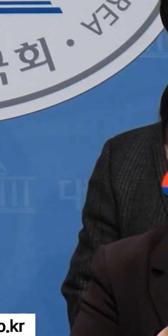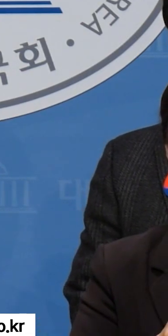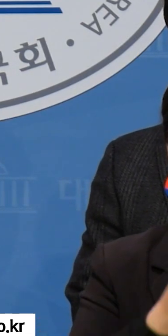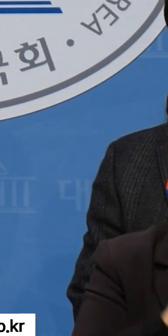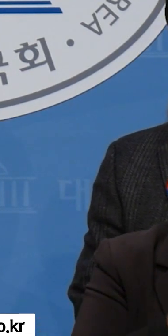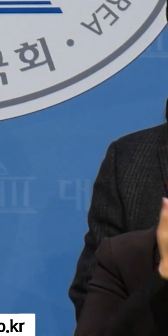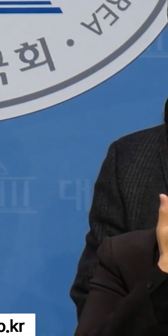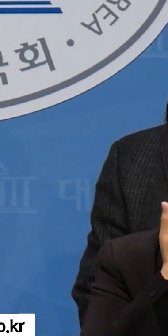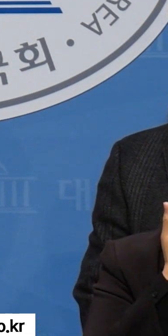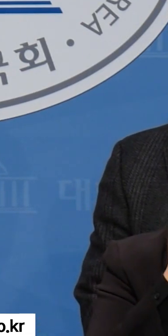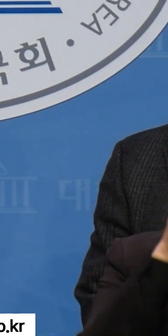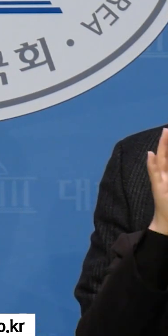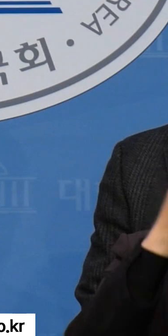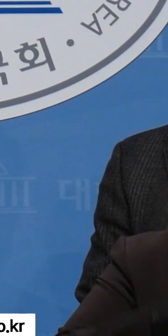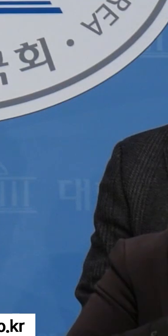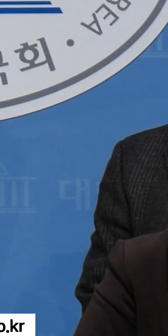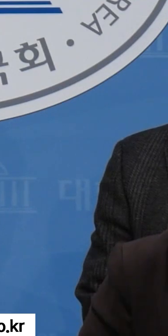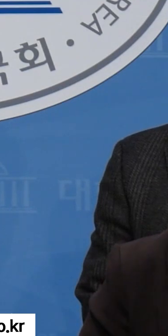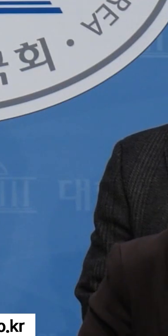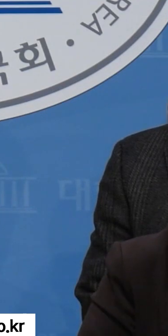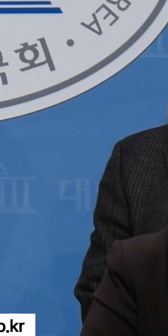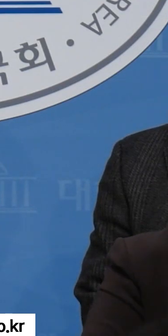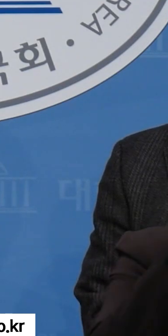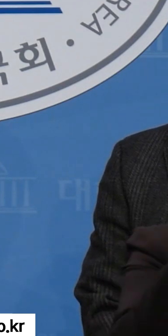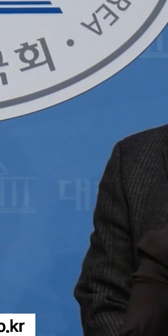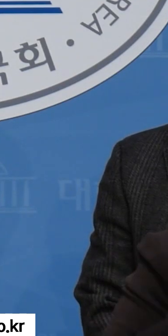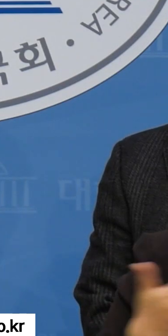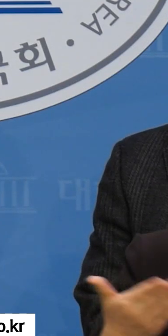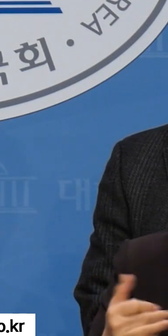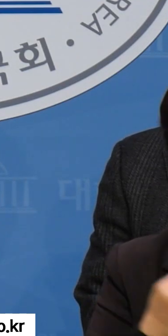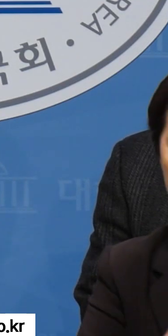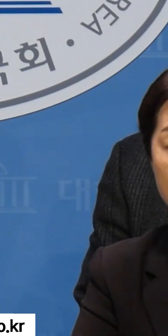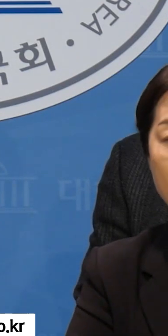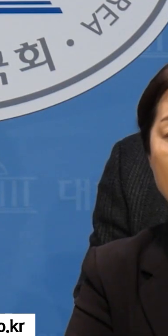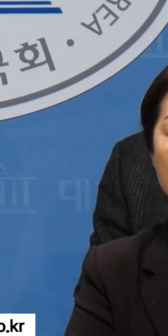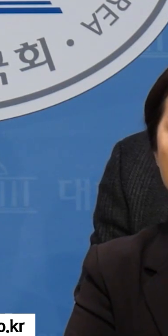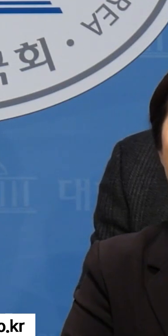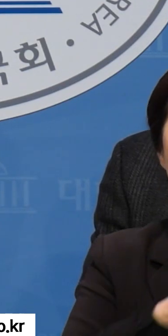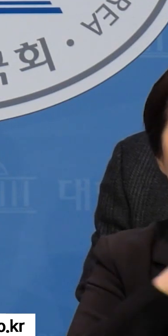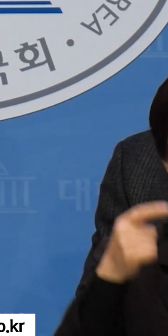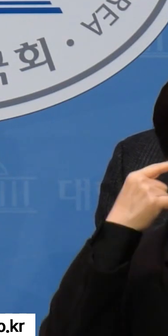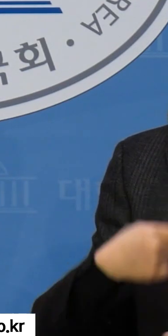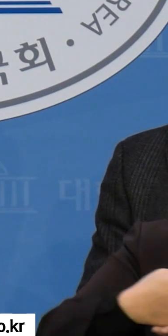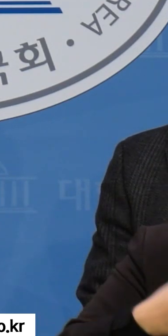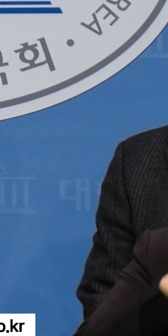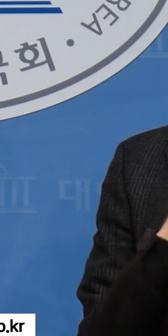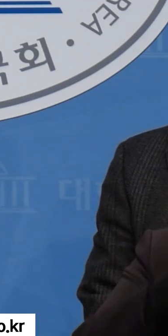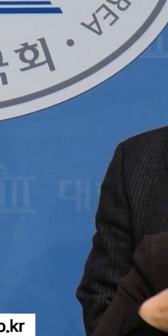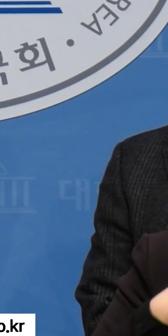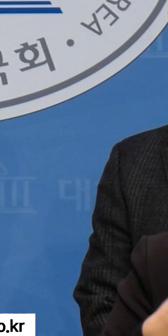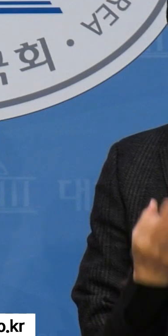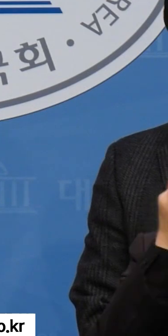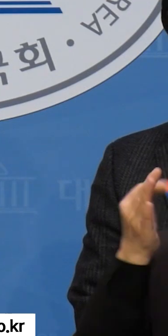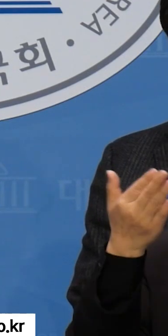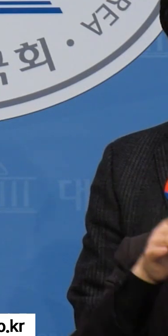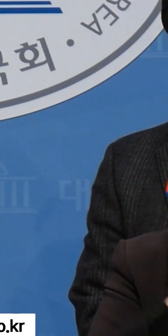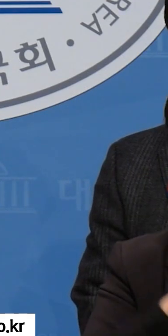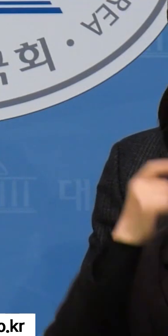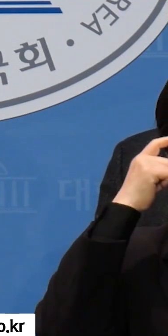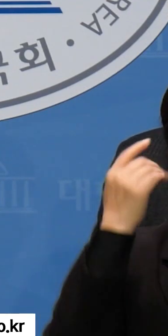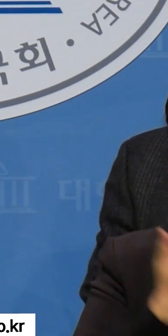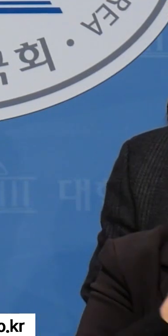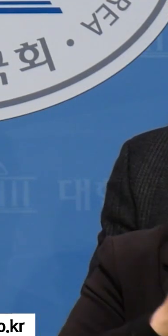역량을 키우고자 일과 학업을 병행했습니다. 브랜드 디렉터로서 다양한 제안을 받으며 인정을 받을 때쯤